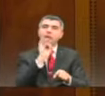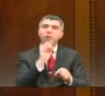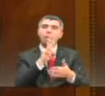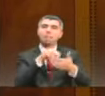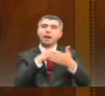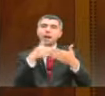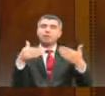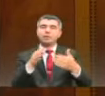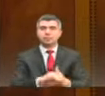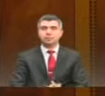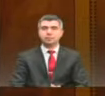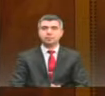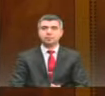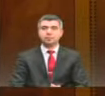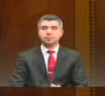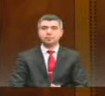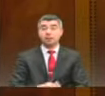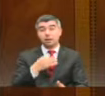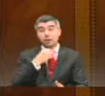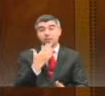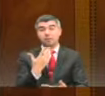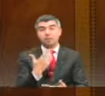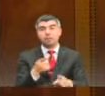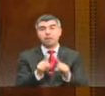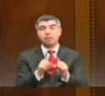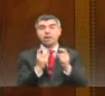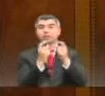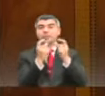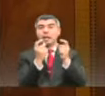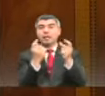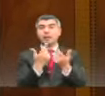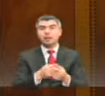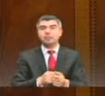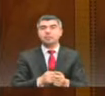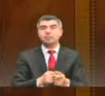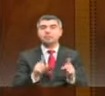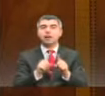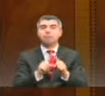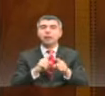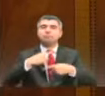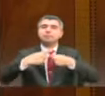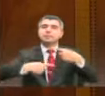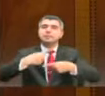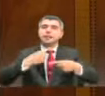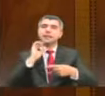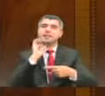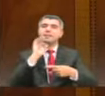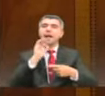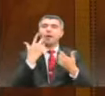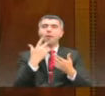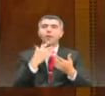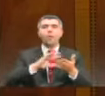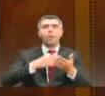البرنامج. لكن اعتبارا لكون المقاولة هي المحرك الأساسي للتنمية، وأريد هنا أن أحيي هنا